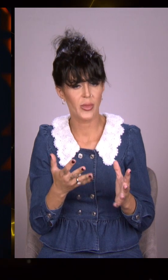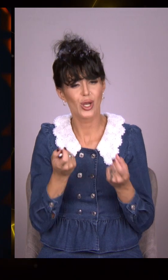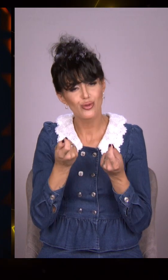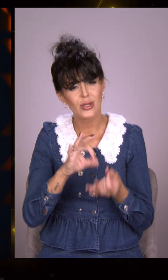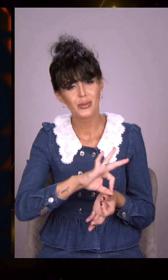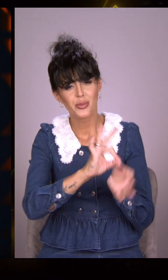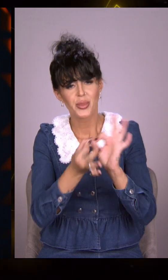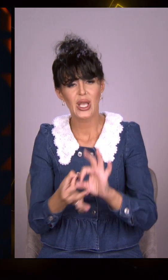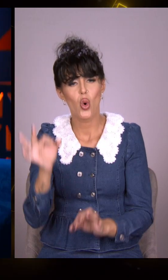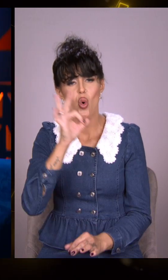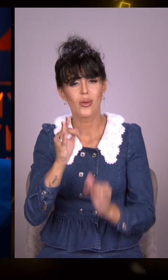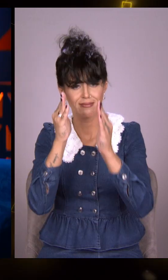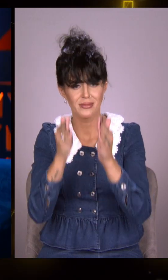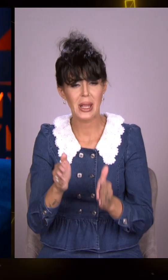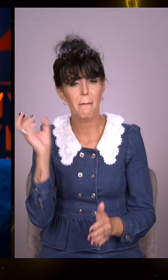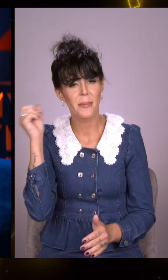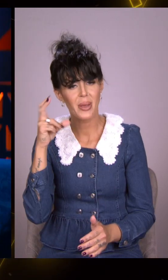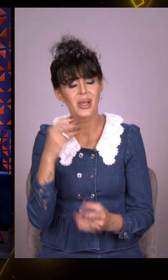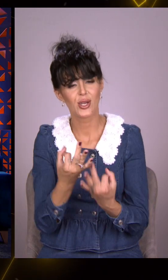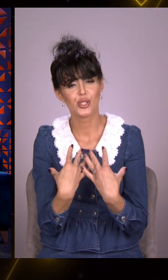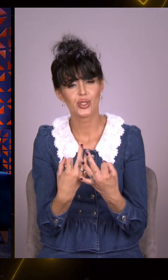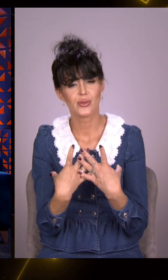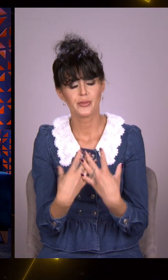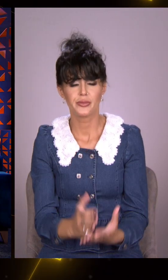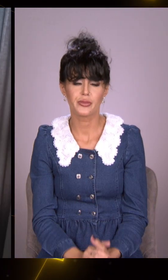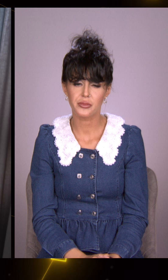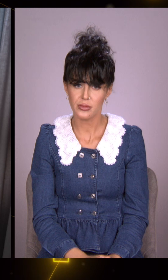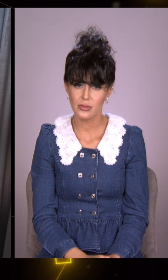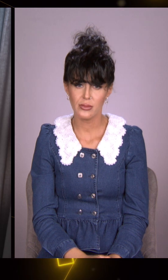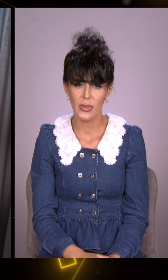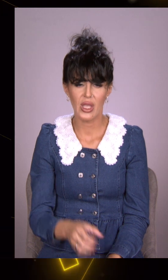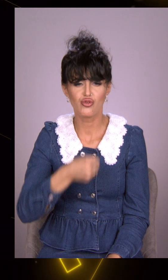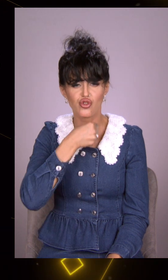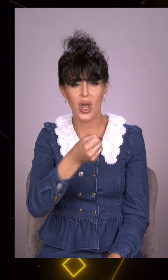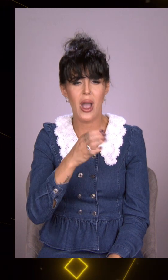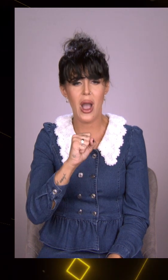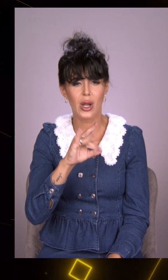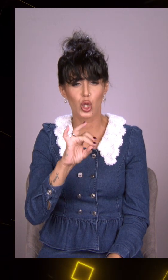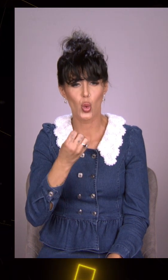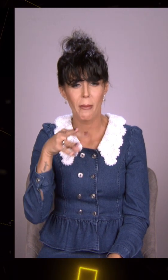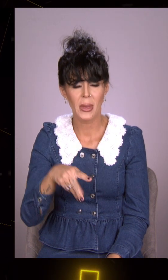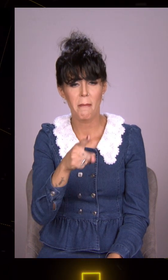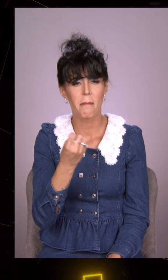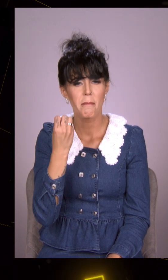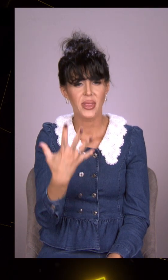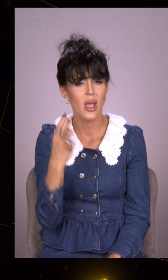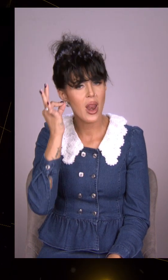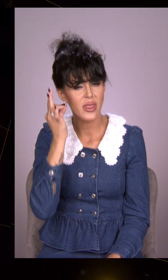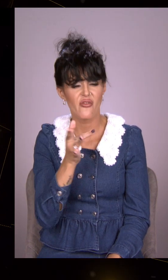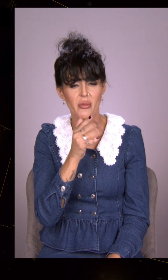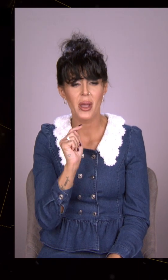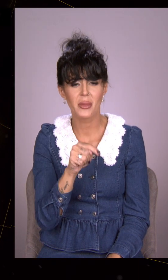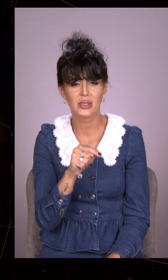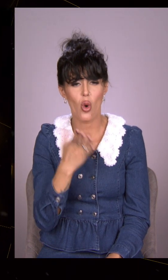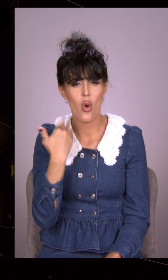про ваших племінників. Так. Давайте подивимося. Артем самий старший у нас. 15 років йому було на момент